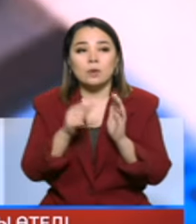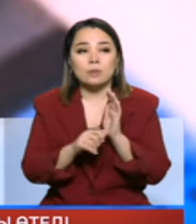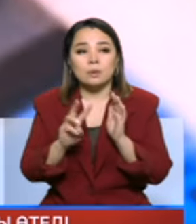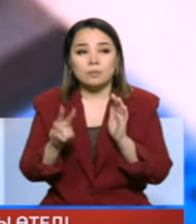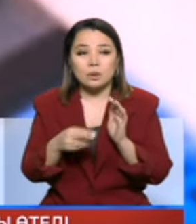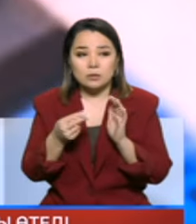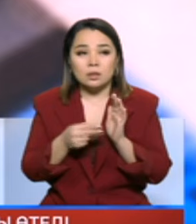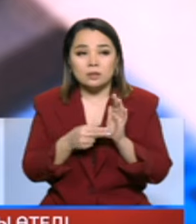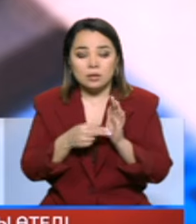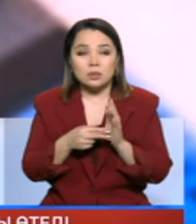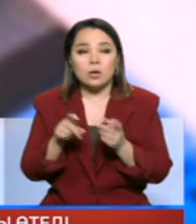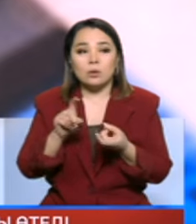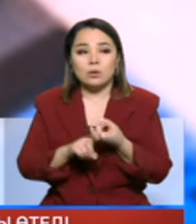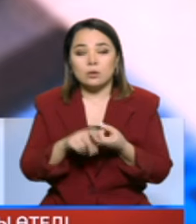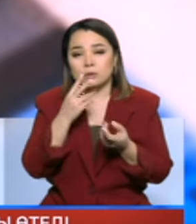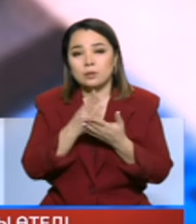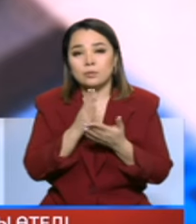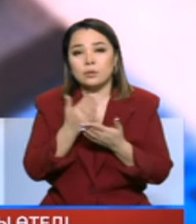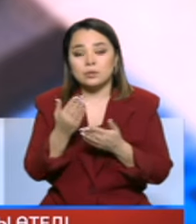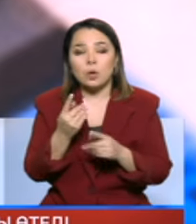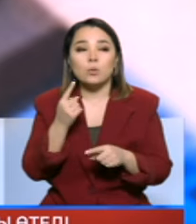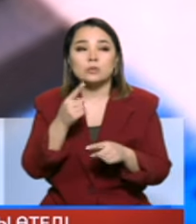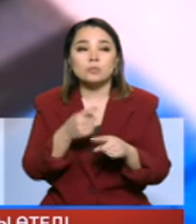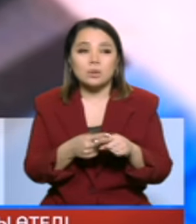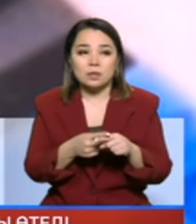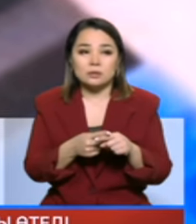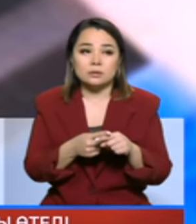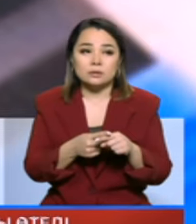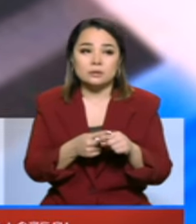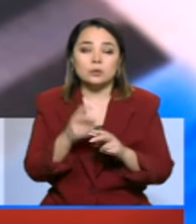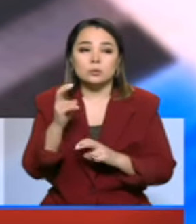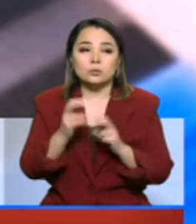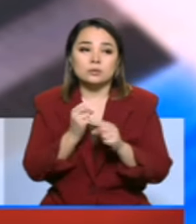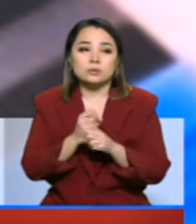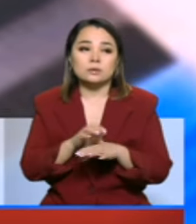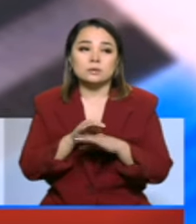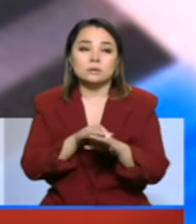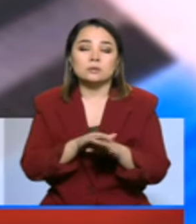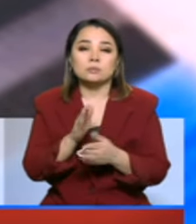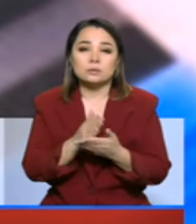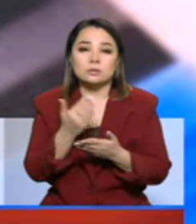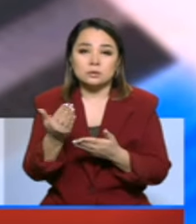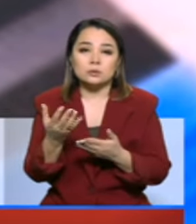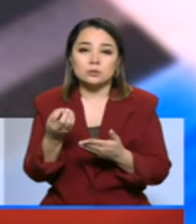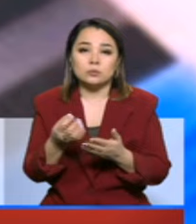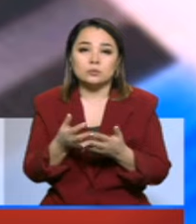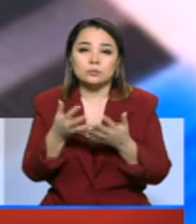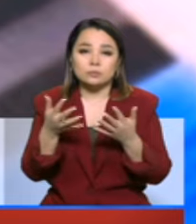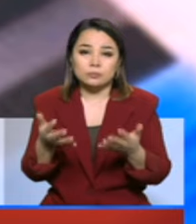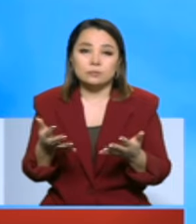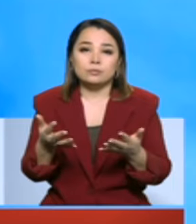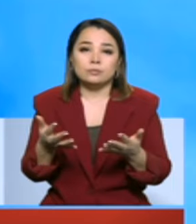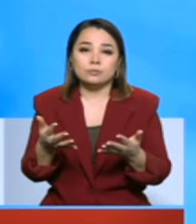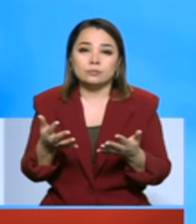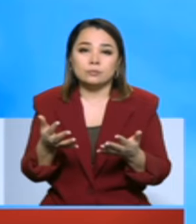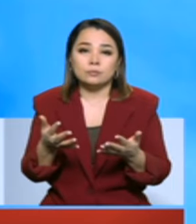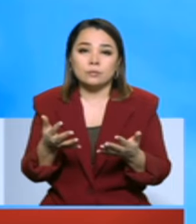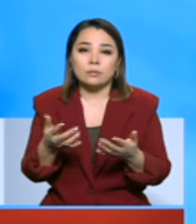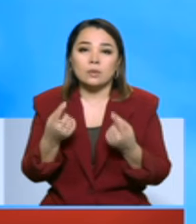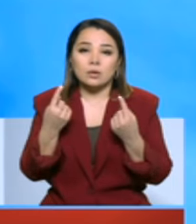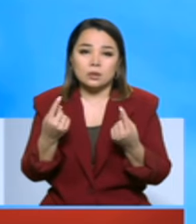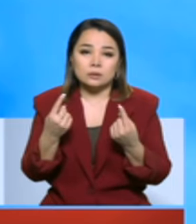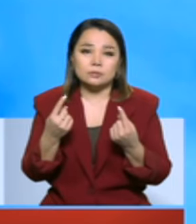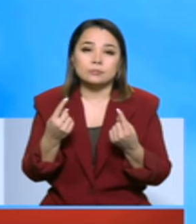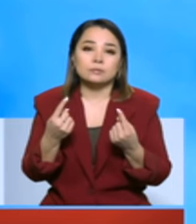теңге осының арқасында қосымша өндіріп алдық. Бұдан әрі ең